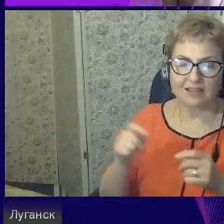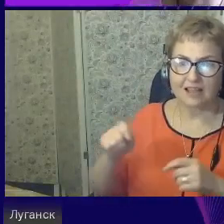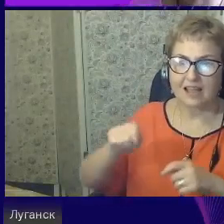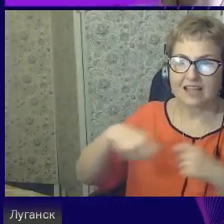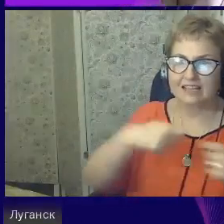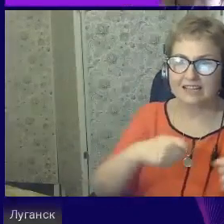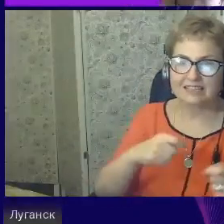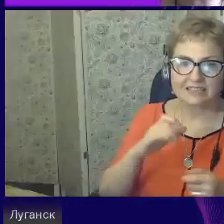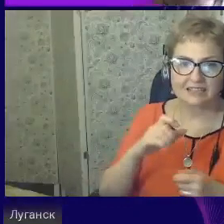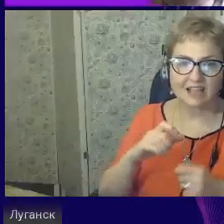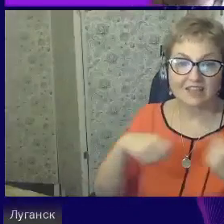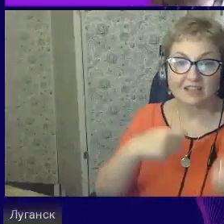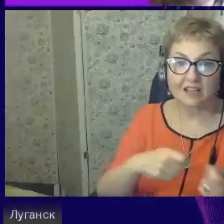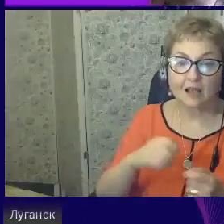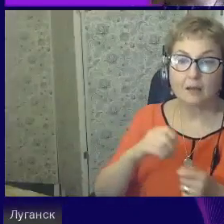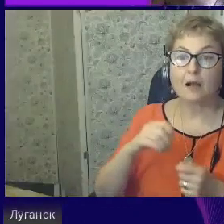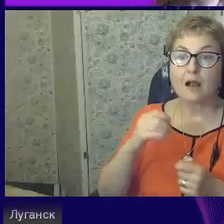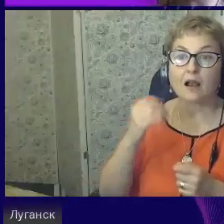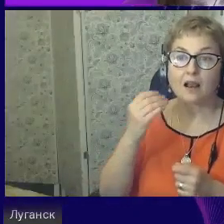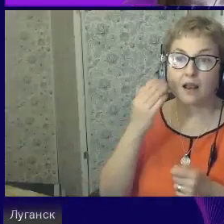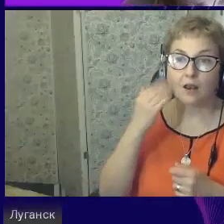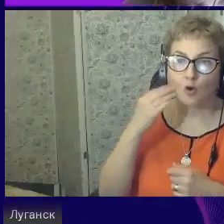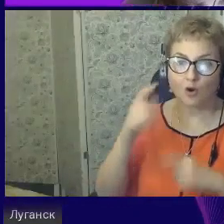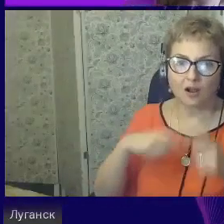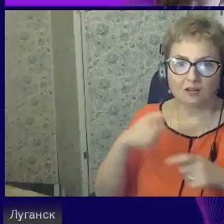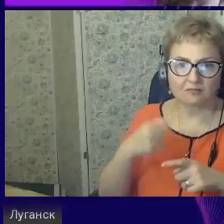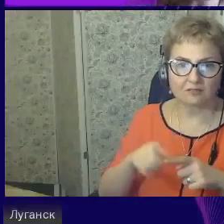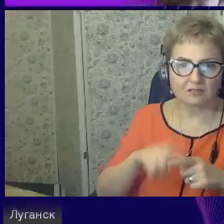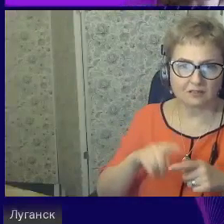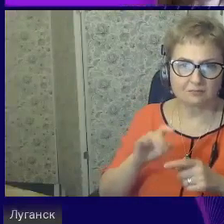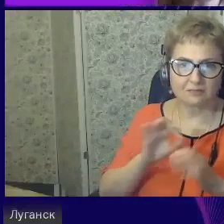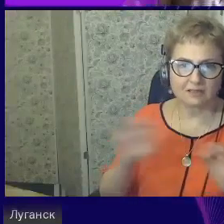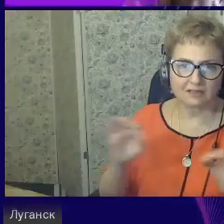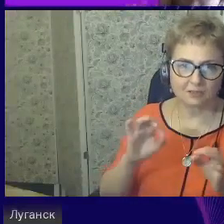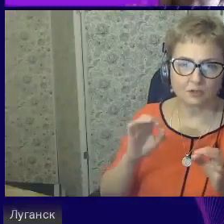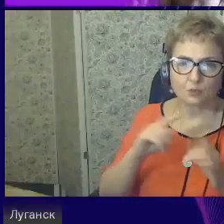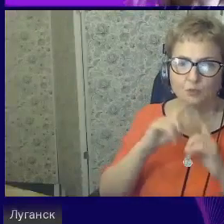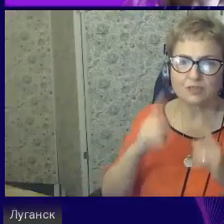Вот, легкой атлетики – это вообще прекрасный универсальный вид спорта, но